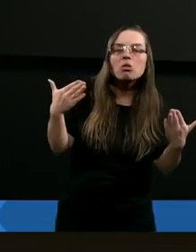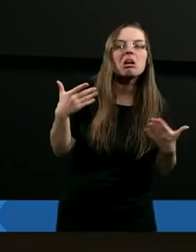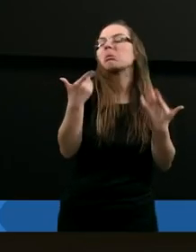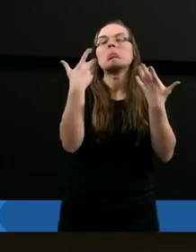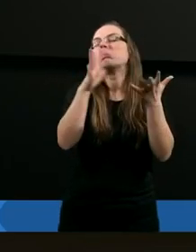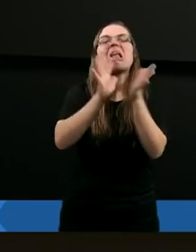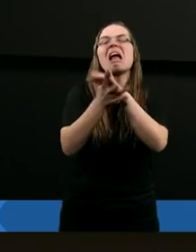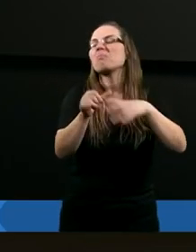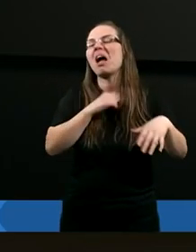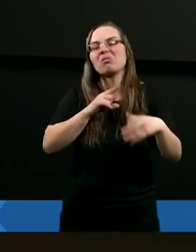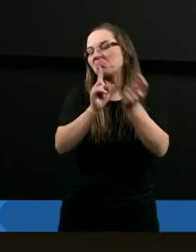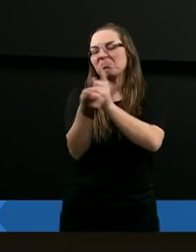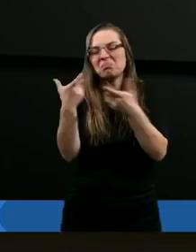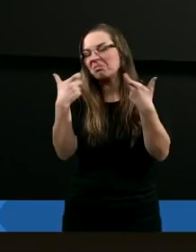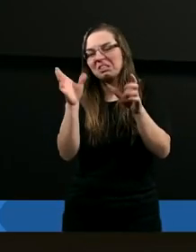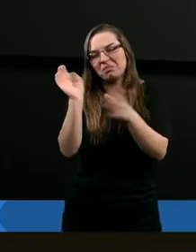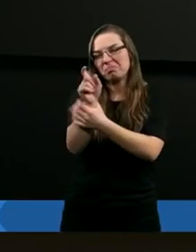nic się nie zmieniło.